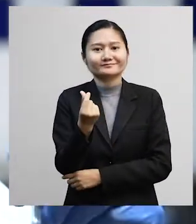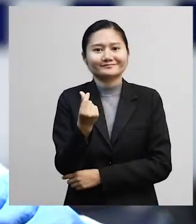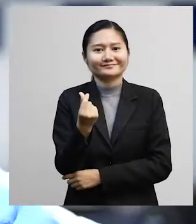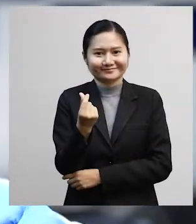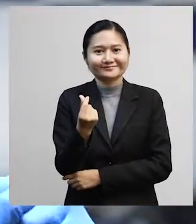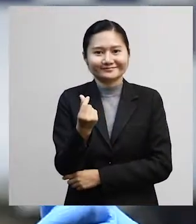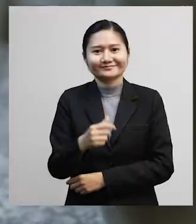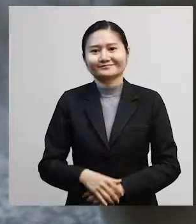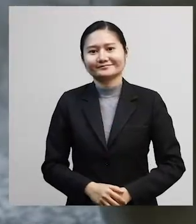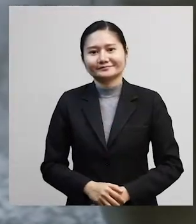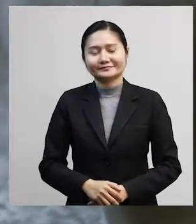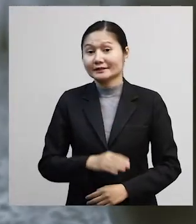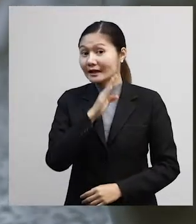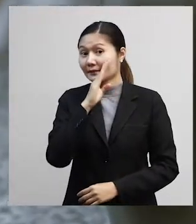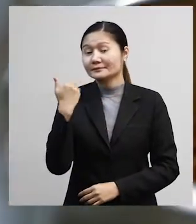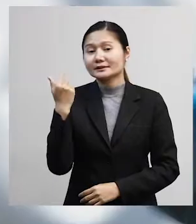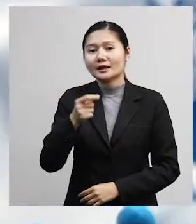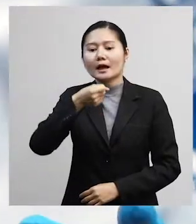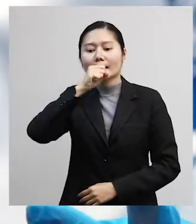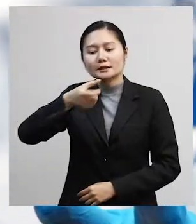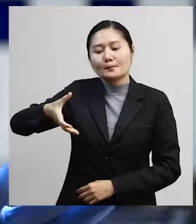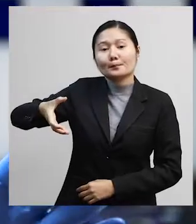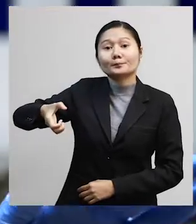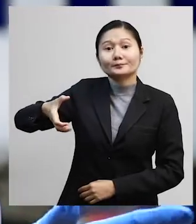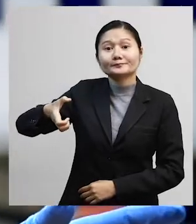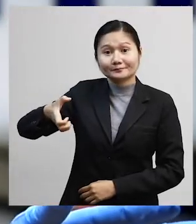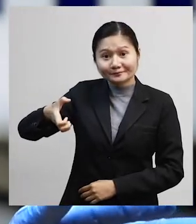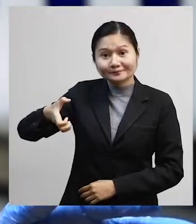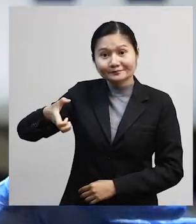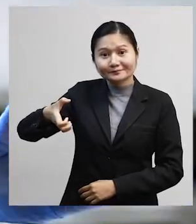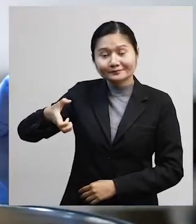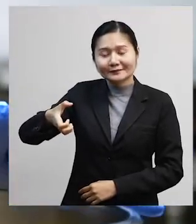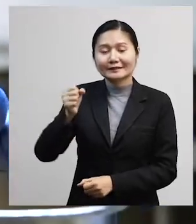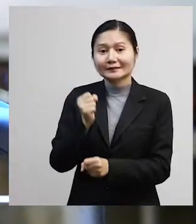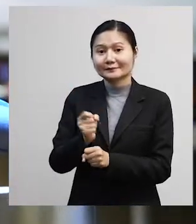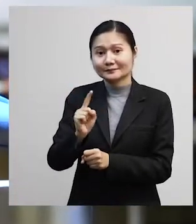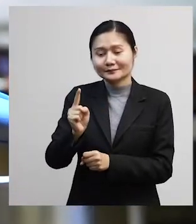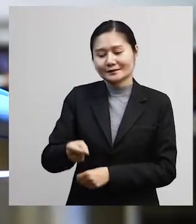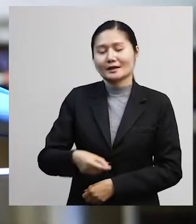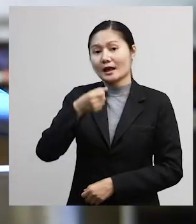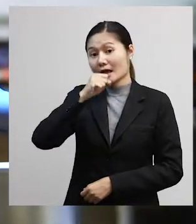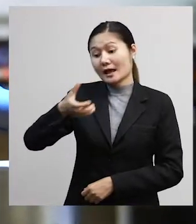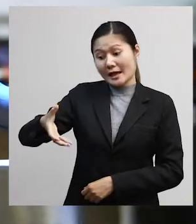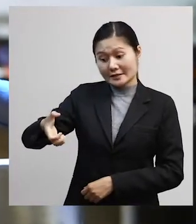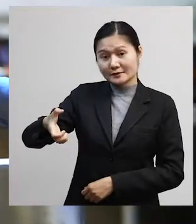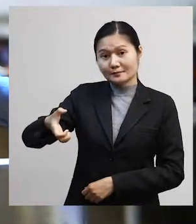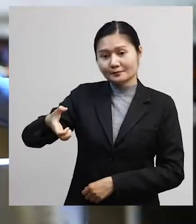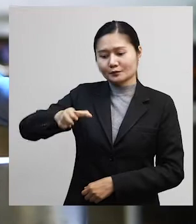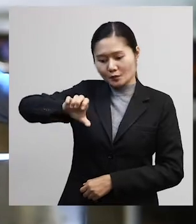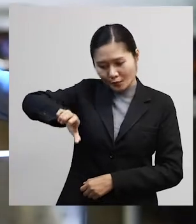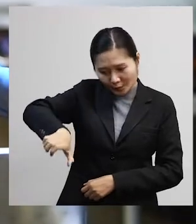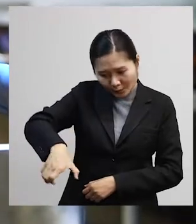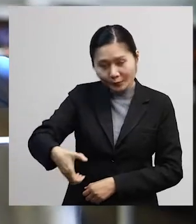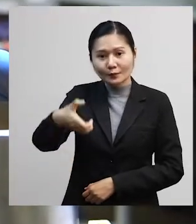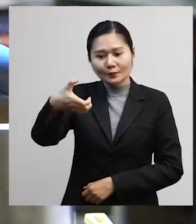คะถ้าเรามีสกูปไอติมนะคะเราสามารถที่จะนำสกูปไอติมมาใช้ในการขึ้น